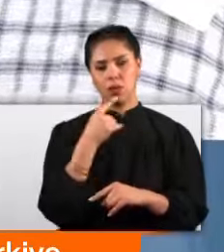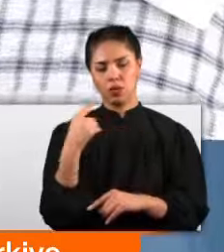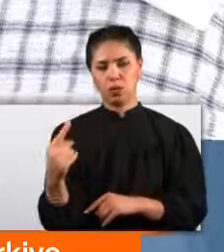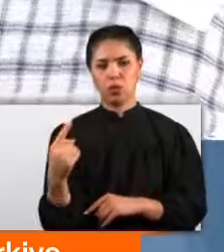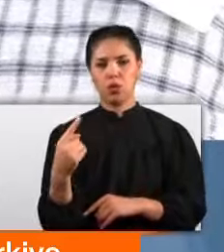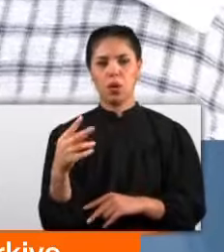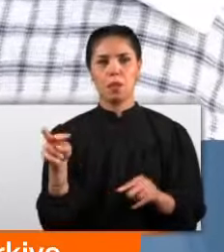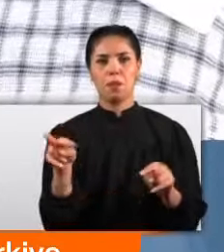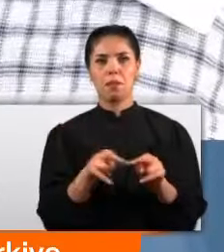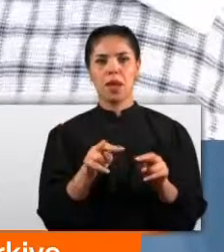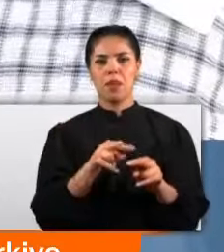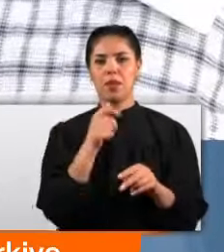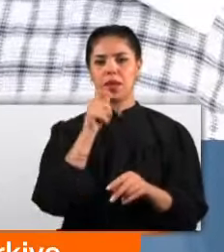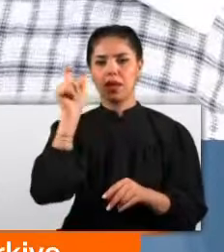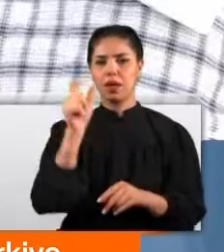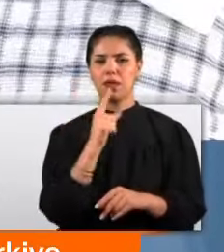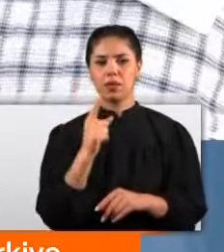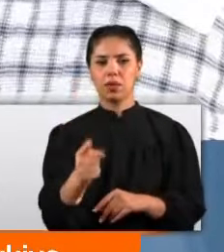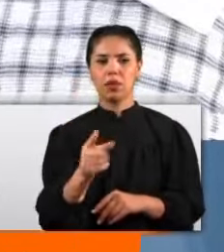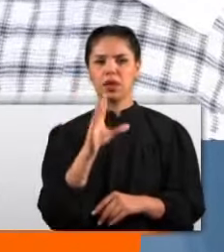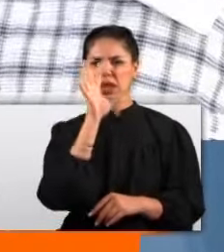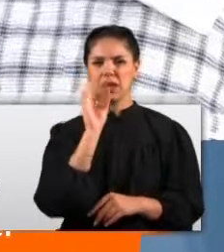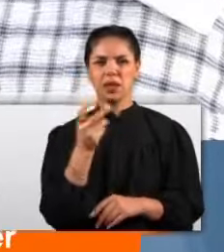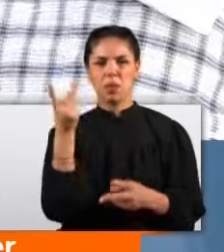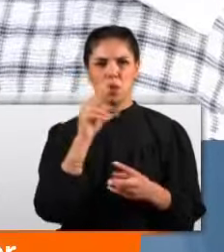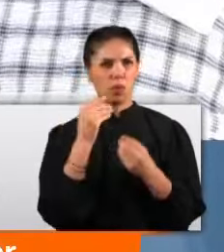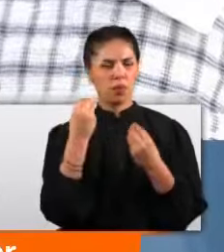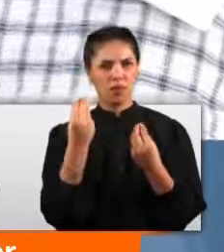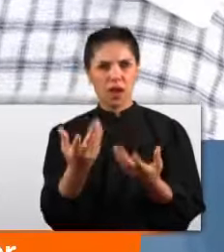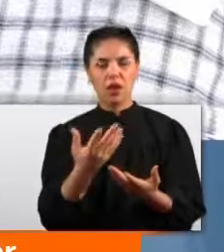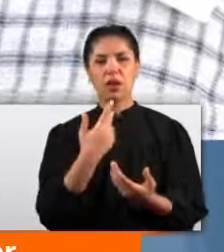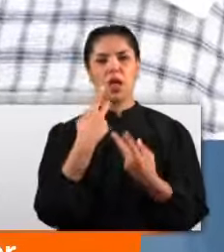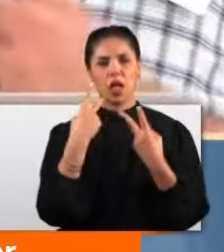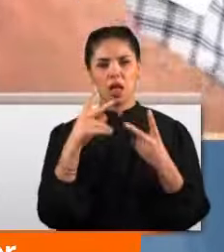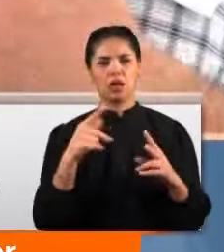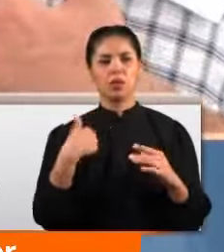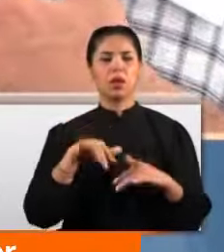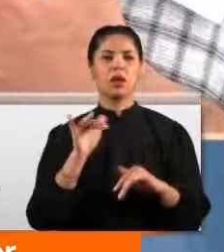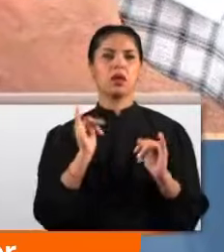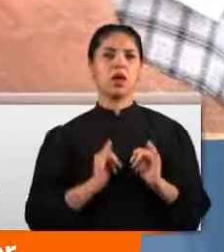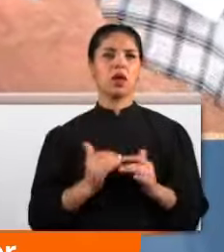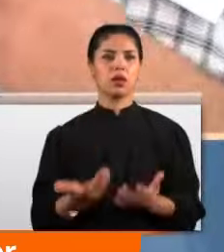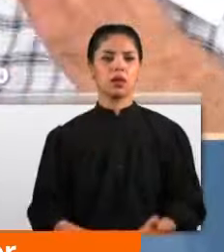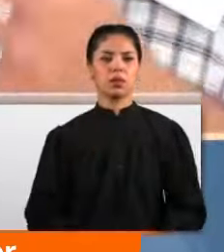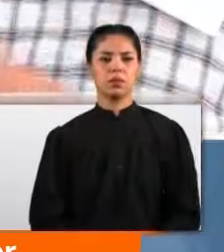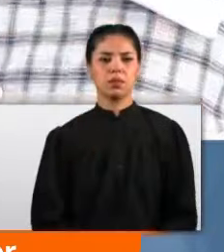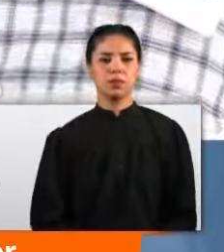Kendi ayağına sıktı. Şu Mehmet falan dedin ya, kardeşim kimi öldürdüğünü söyleyin, sen sağ ben abla, selamet. Abla biz kimseyi